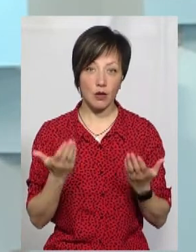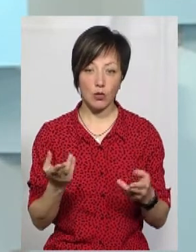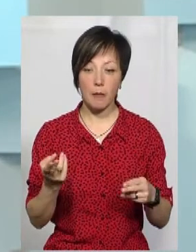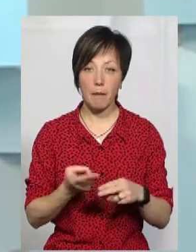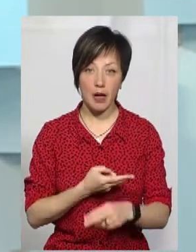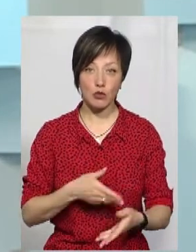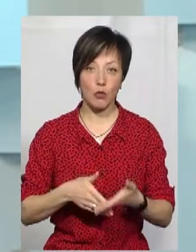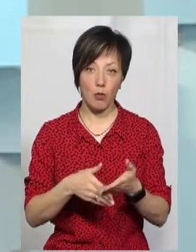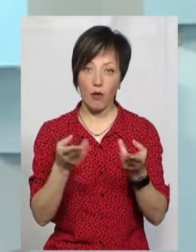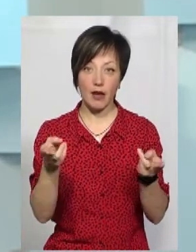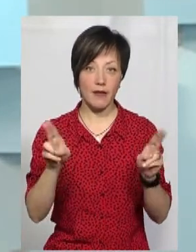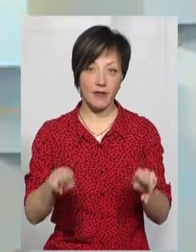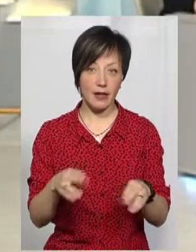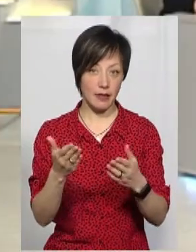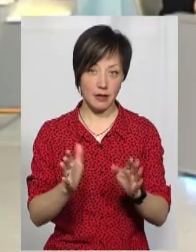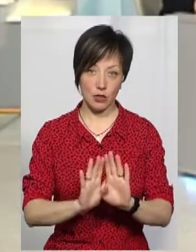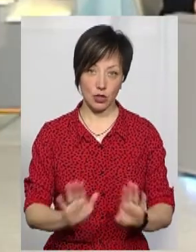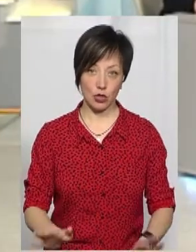без медичної допомоги ви не залишилися.